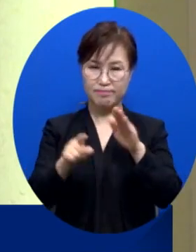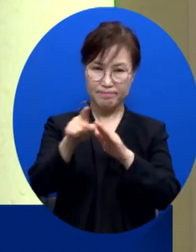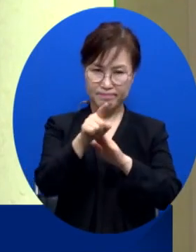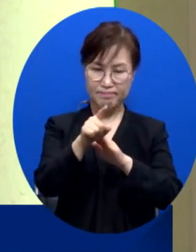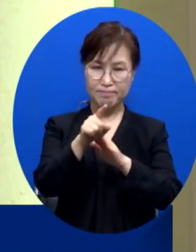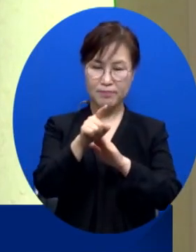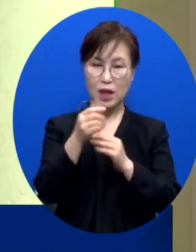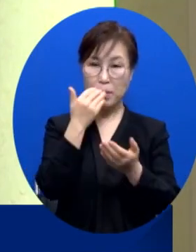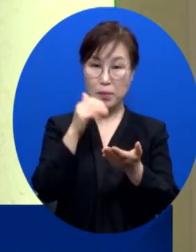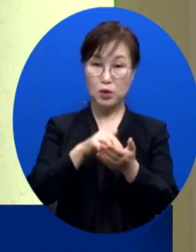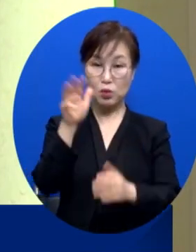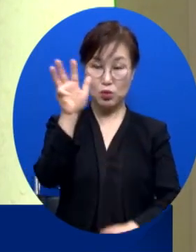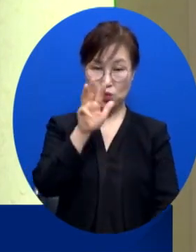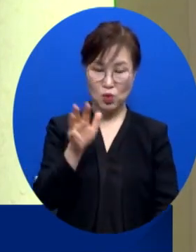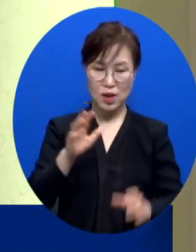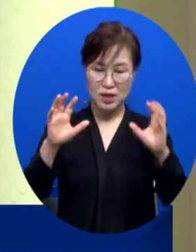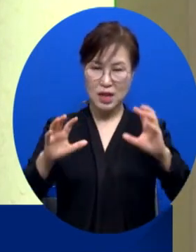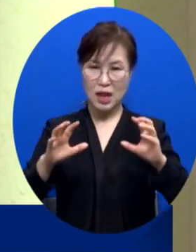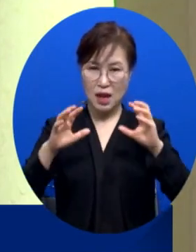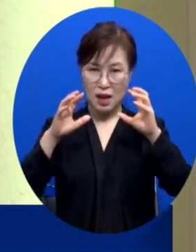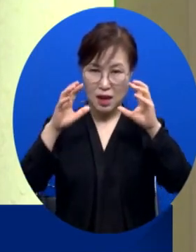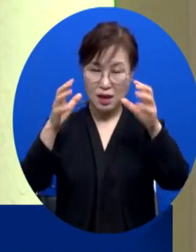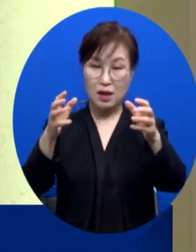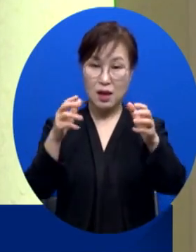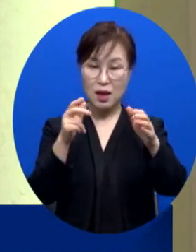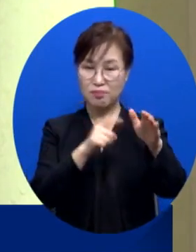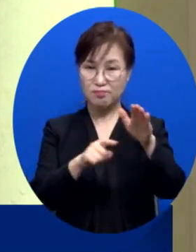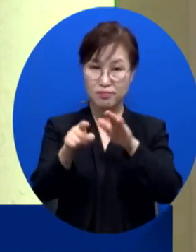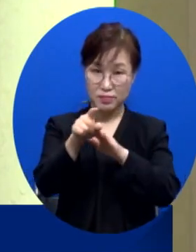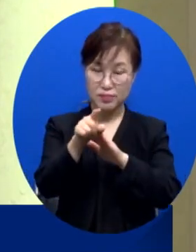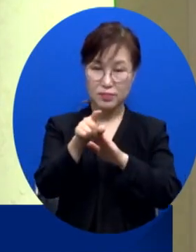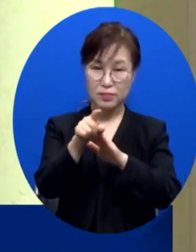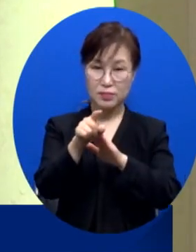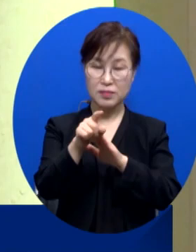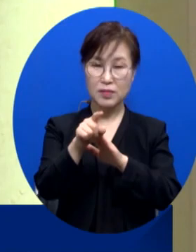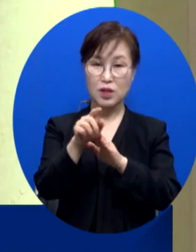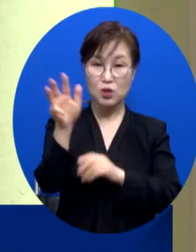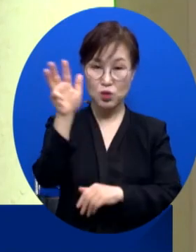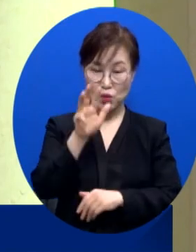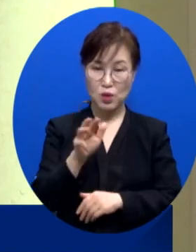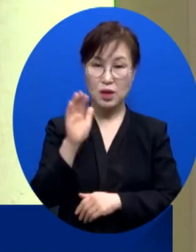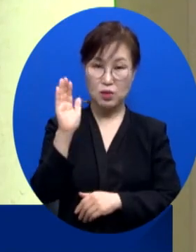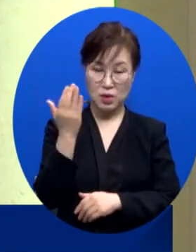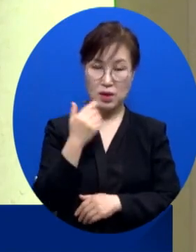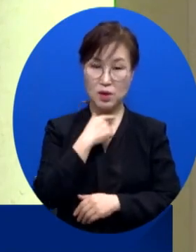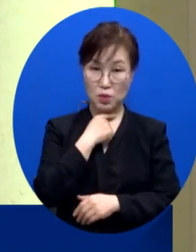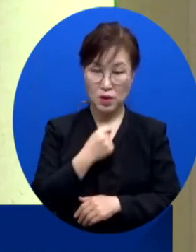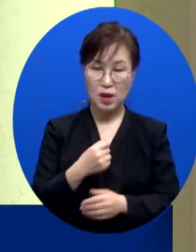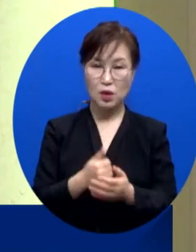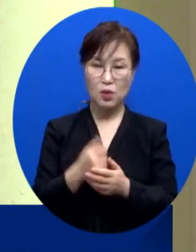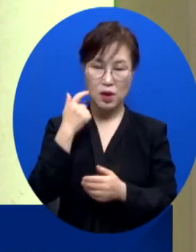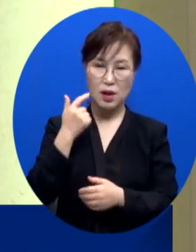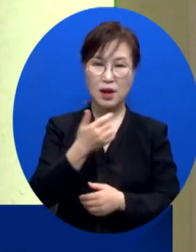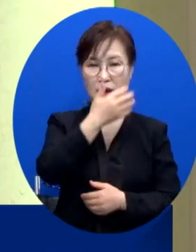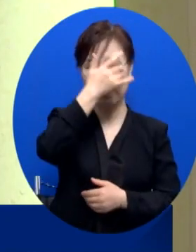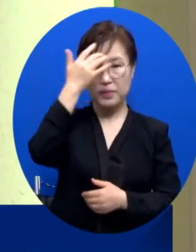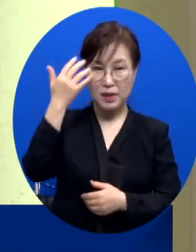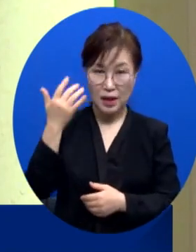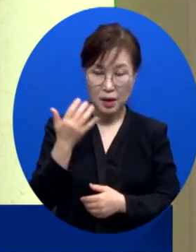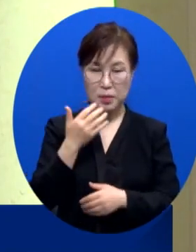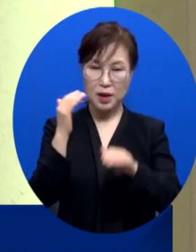총회, 세계적으로 글로벌 리더 나가는 우리 총회, 그래서 아름답게